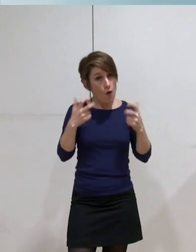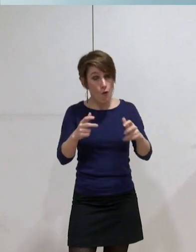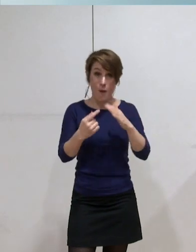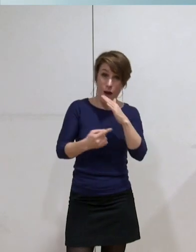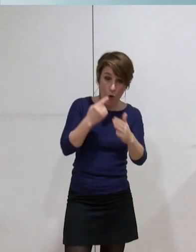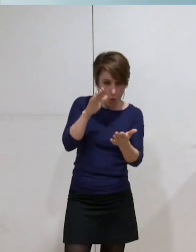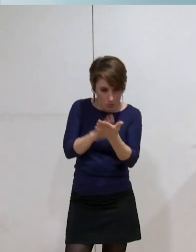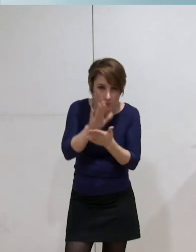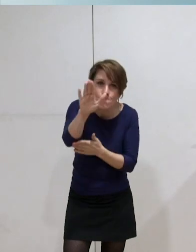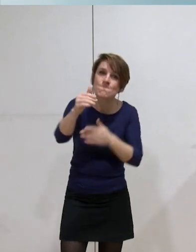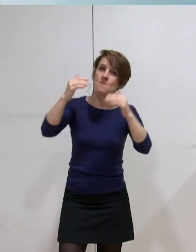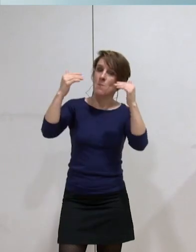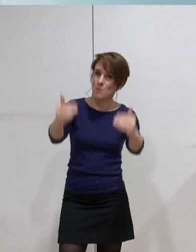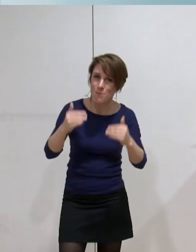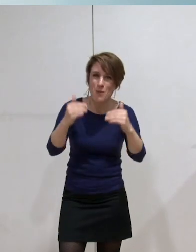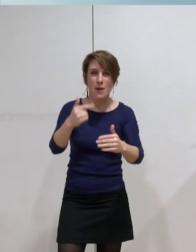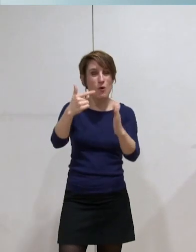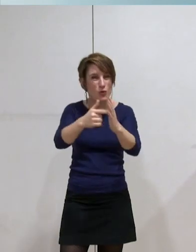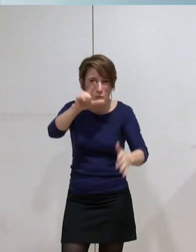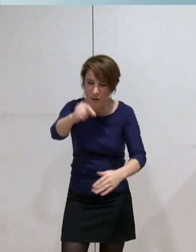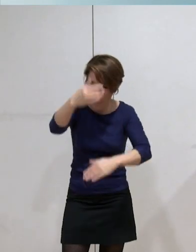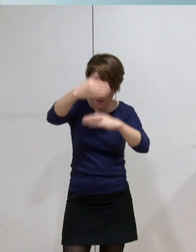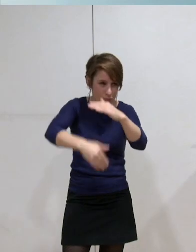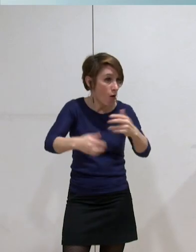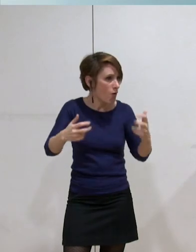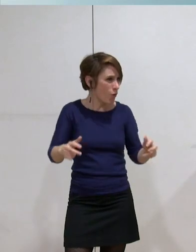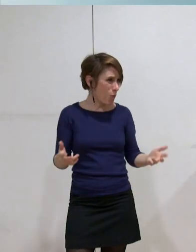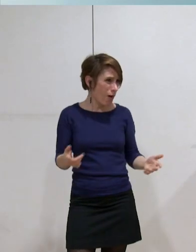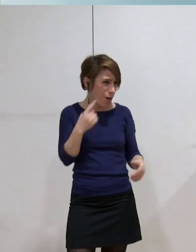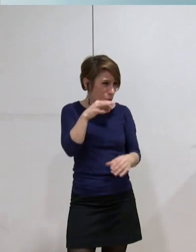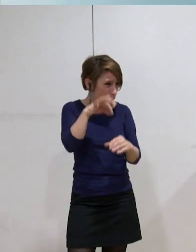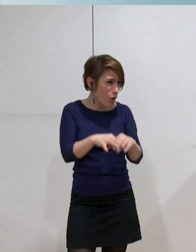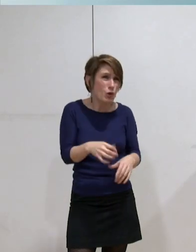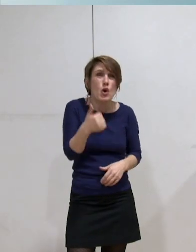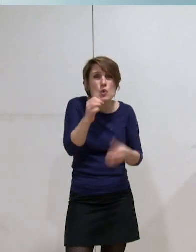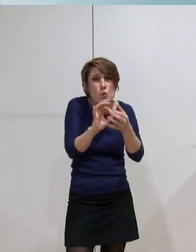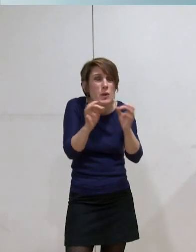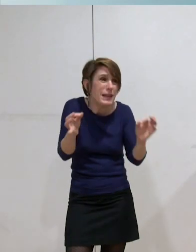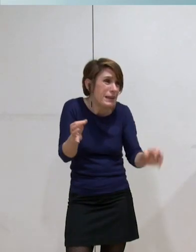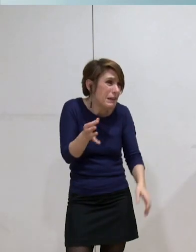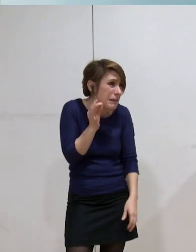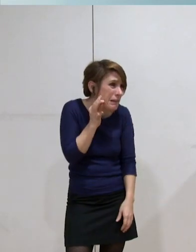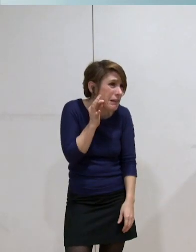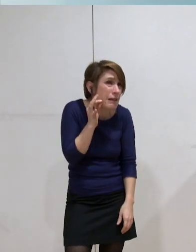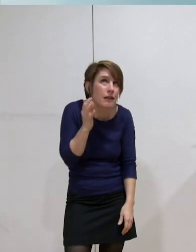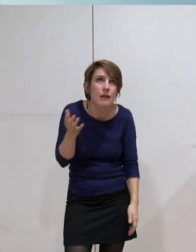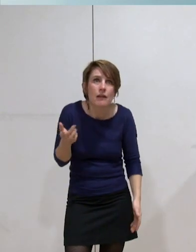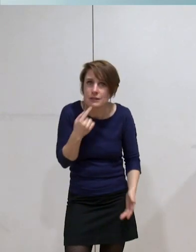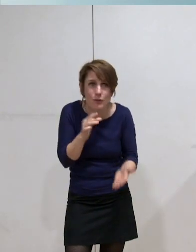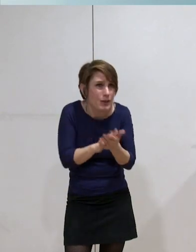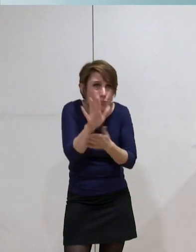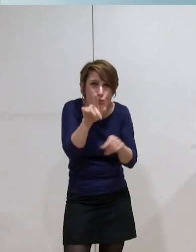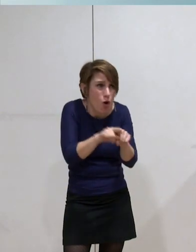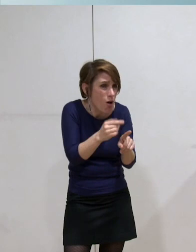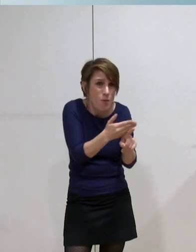êtes toujours sur cette dynamique tout simplement en votant TR une ligne qui ne vous engage rien de plus que ce que vous avez dit jusqu'à